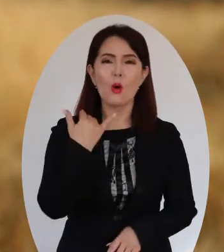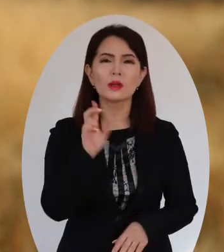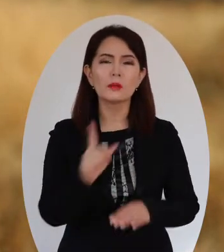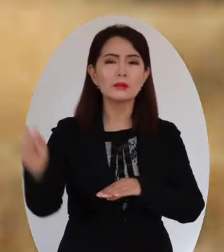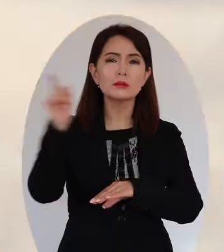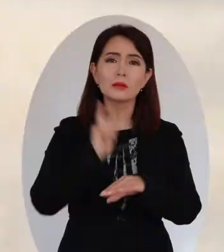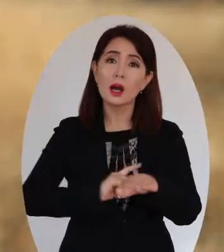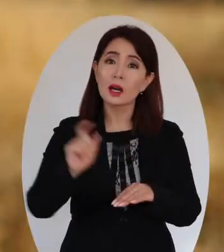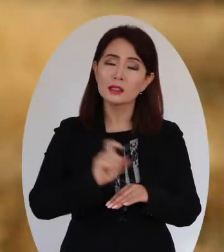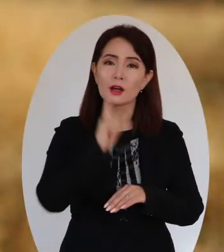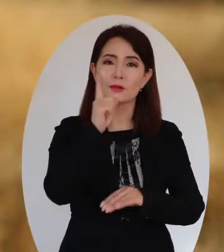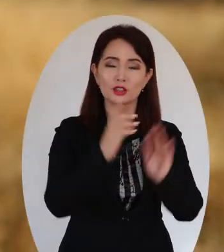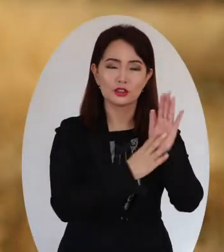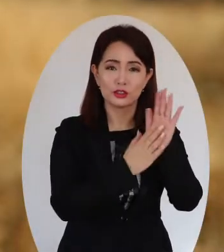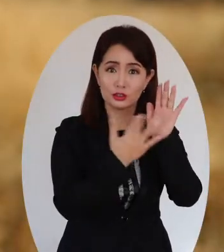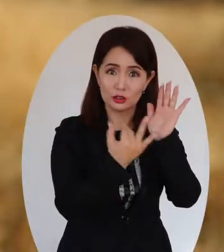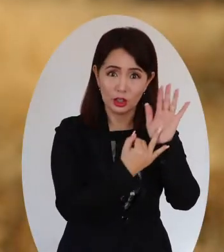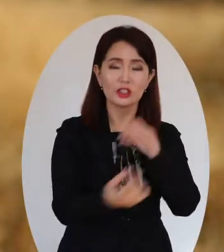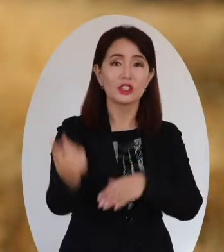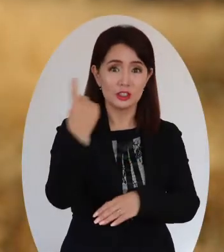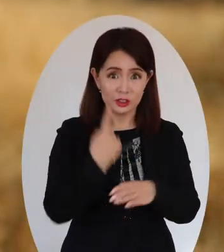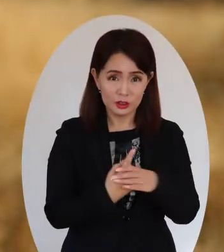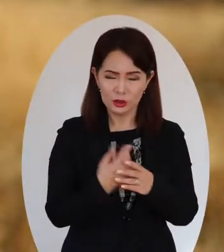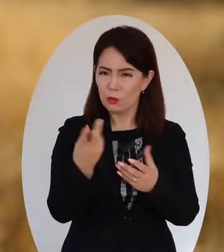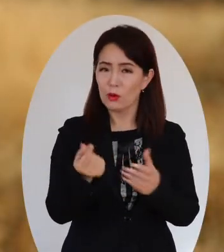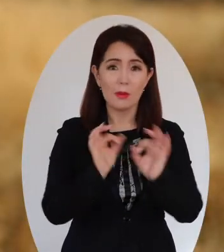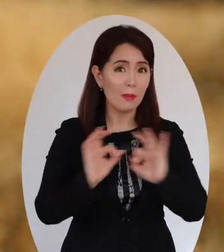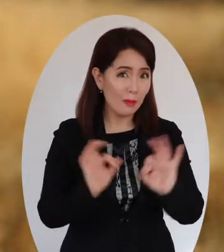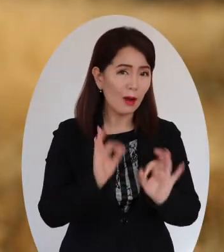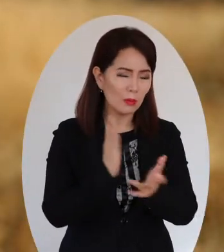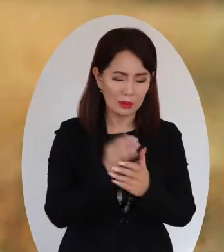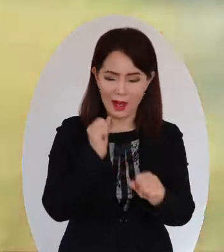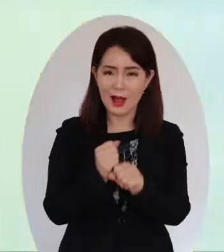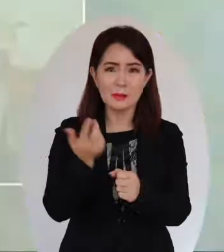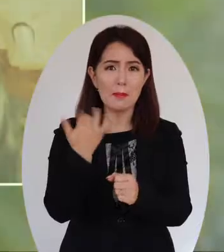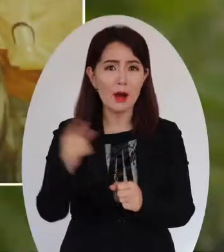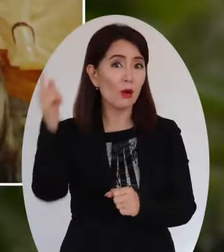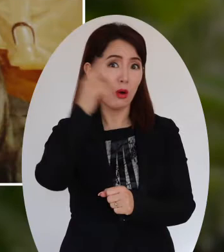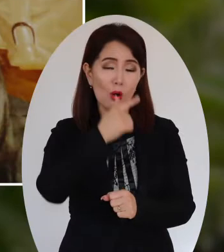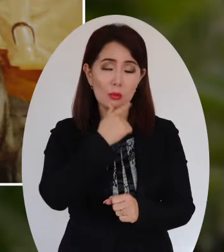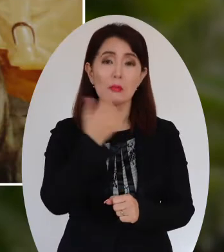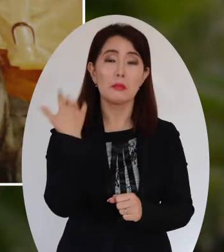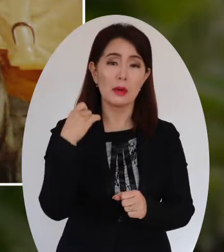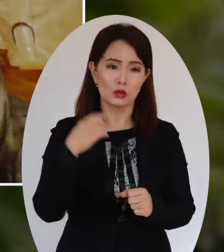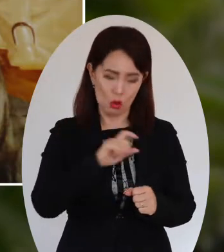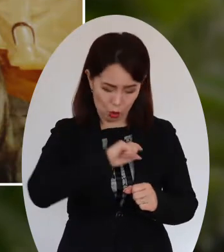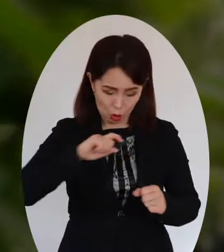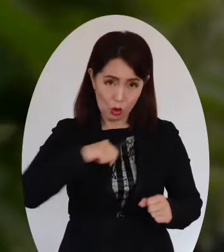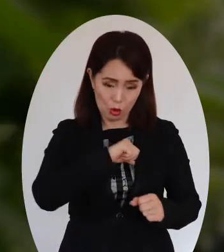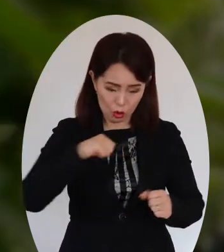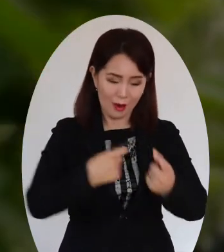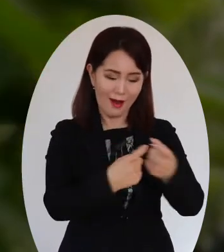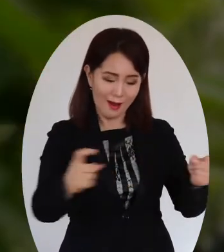1997 онд орж ирсэн. Орлого байхгүй голцсон юм, ажлын байр бол ер нь ховор байсан үү шүү дээ. Өөрсдөө ингээ хашаандаа ногоо тарьдаг болох юм а